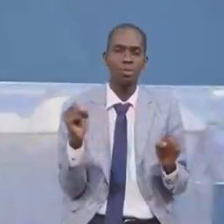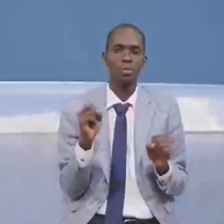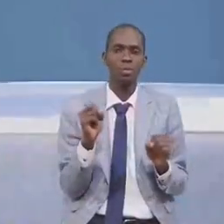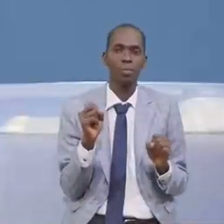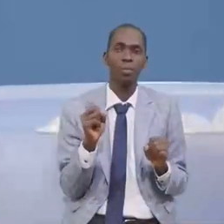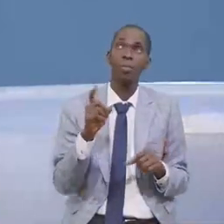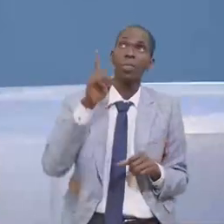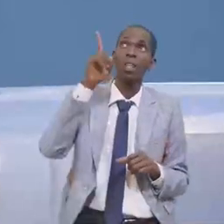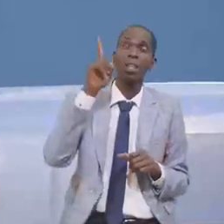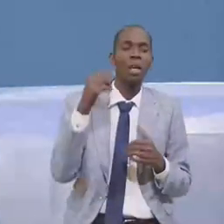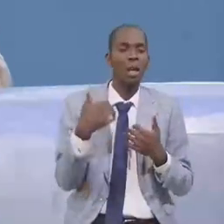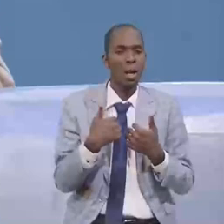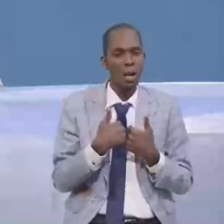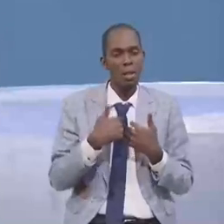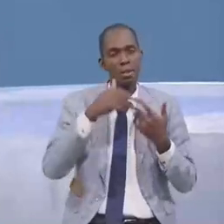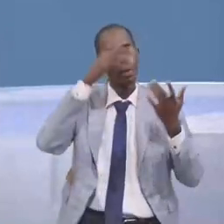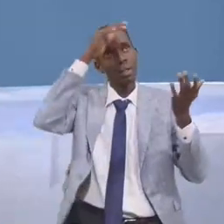Il a une attente.